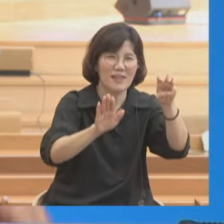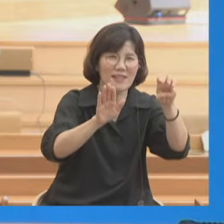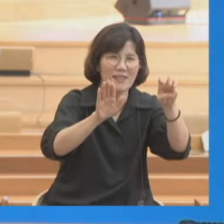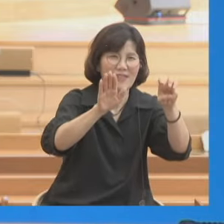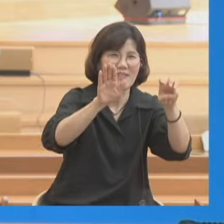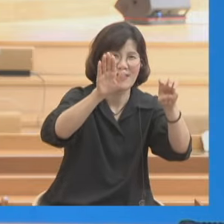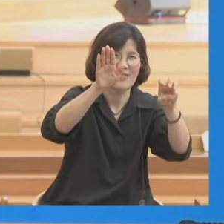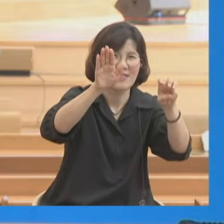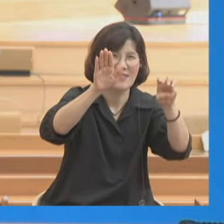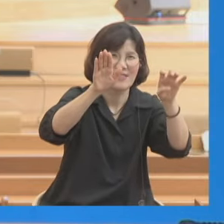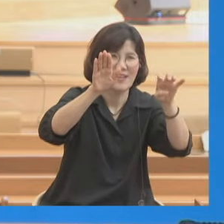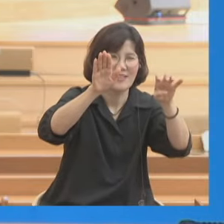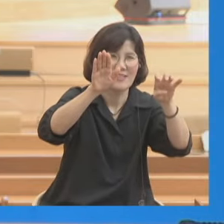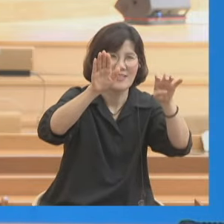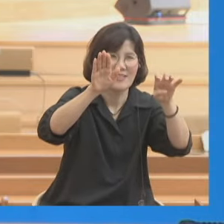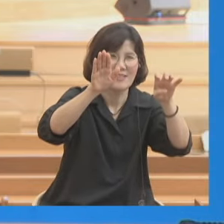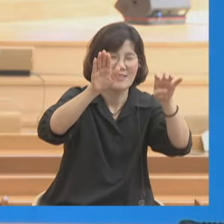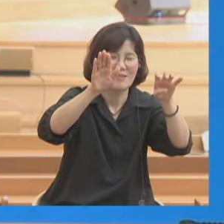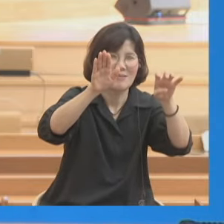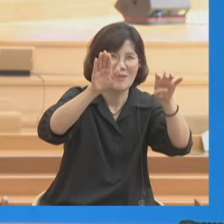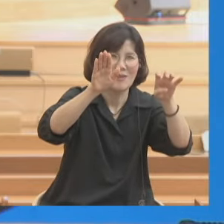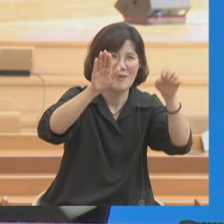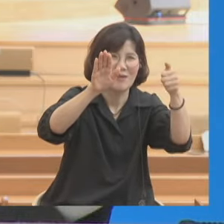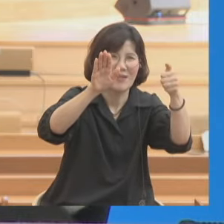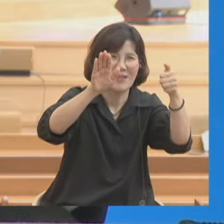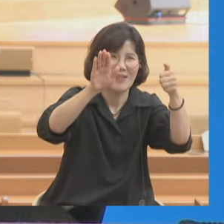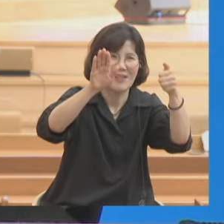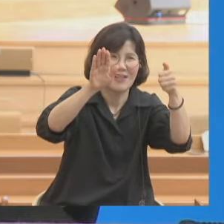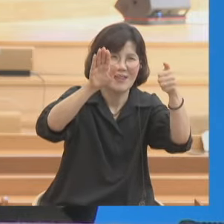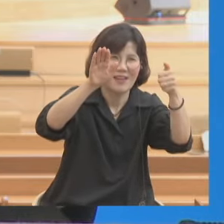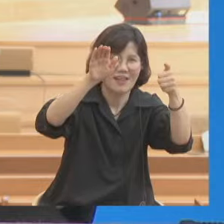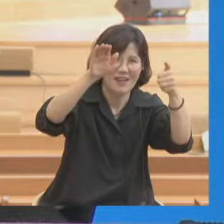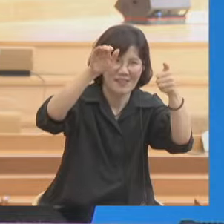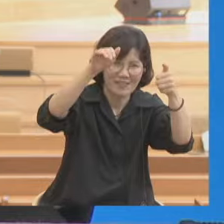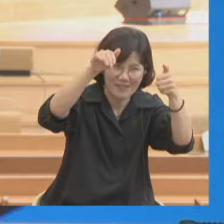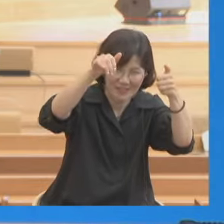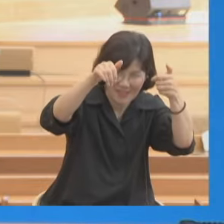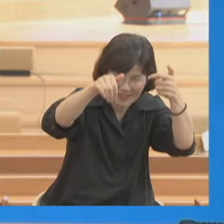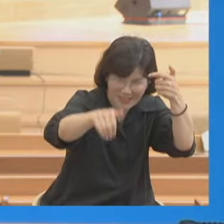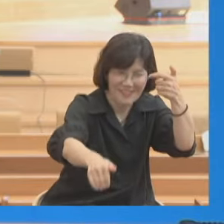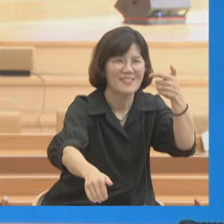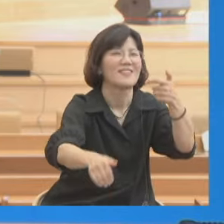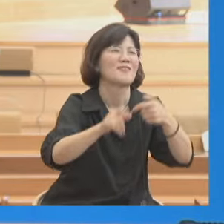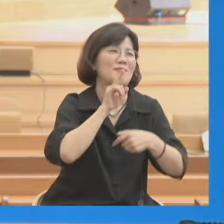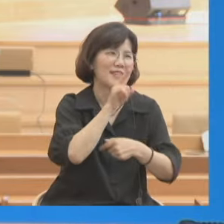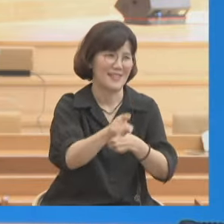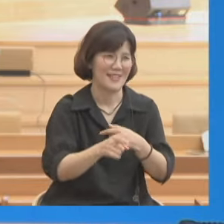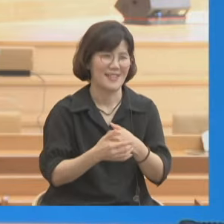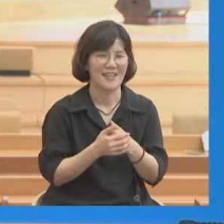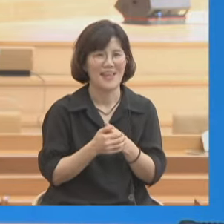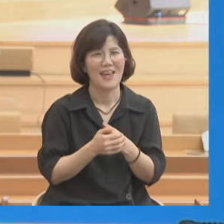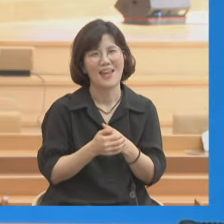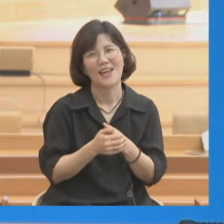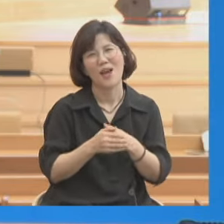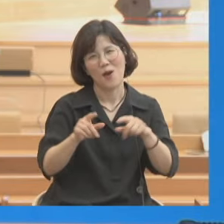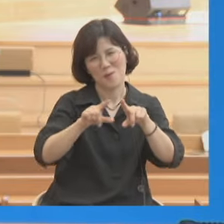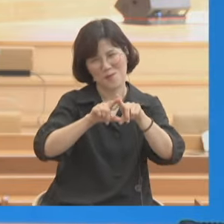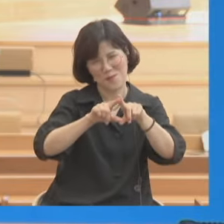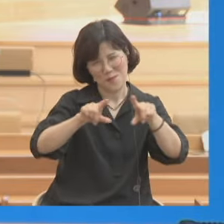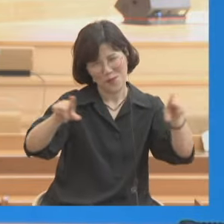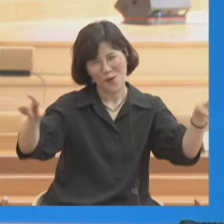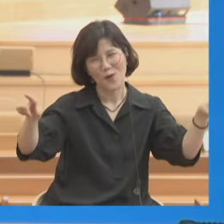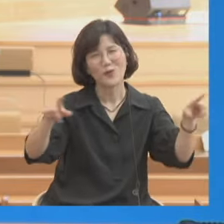40대, 50대가 되지면 정체하다가 60대 꺾인다라는 거예요. 물론 일반적인 케이스가